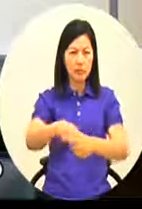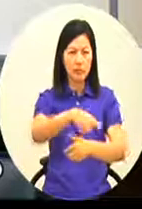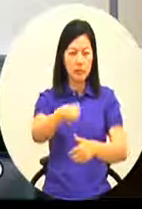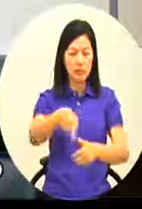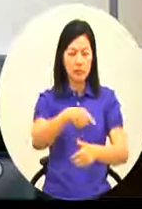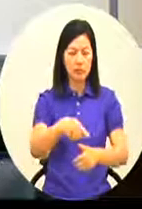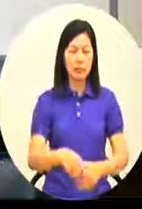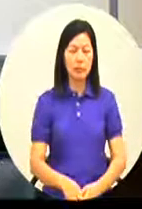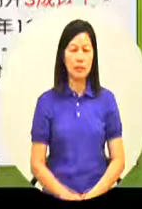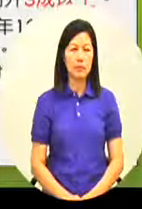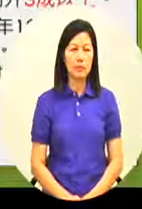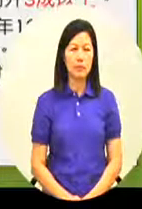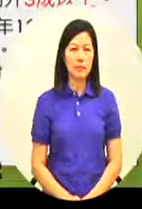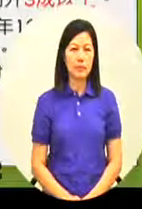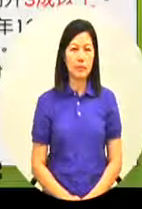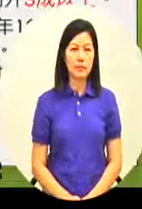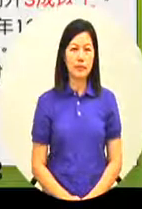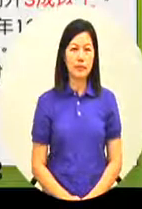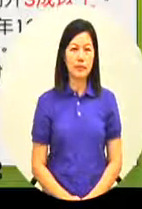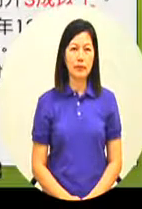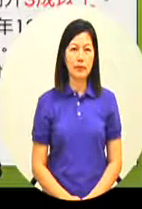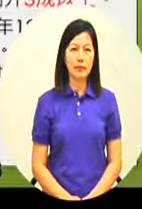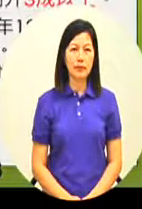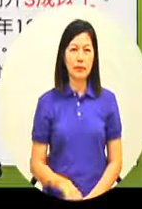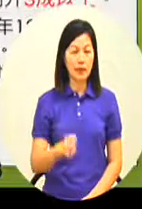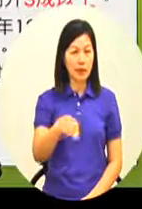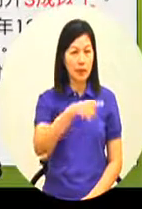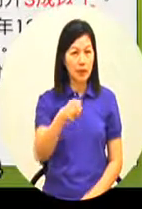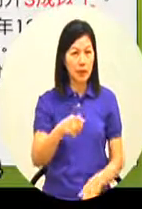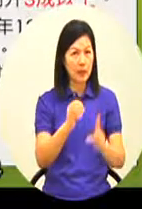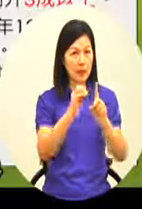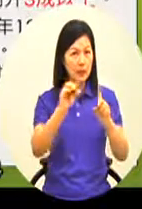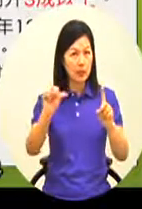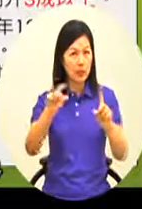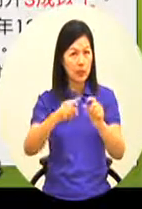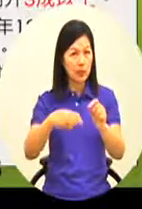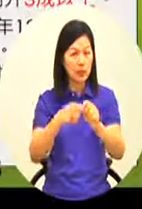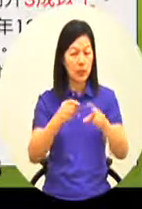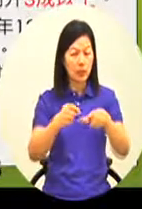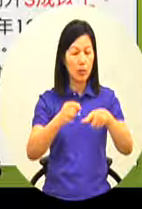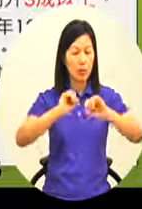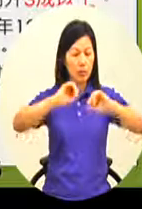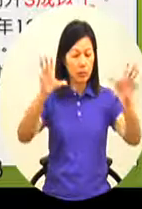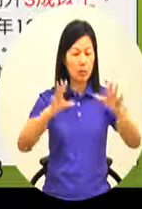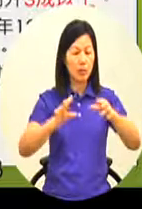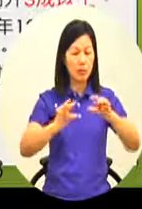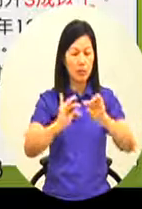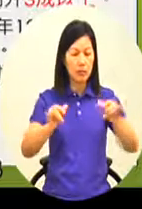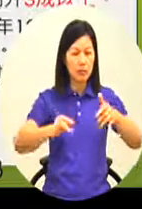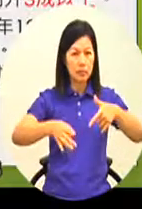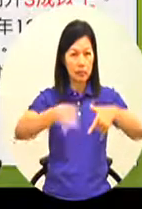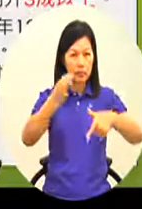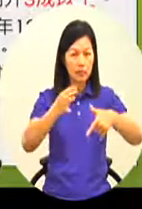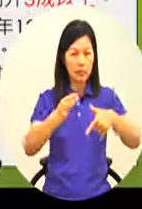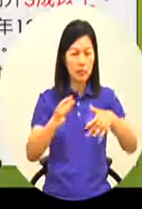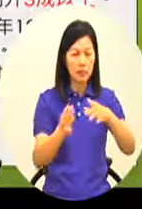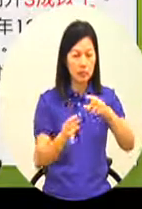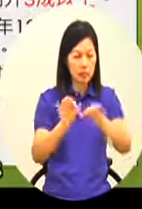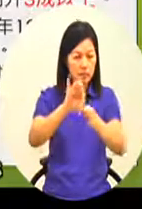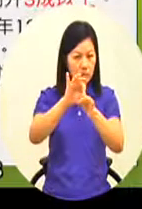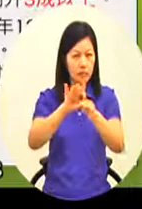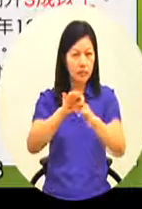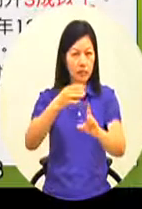是在我们的第105年的公告地价调整幅度以